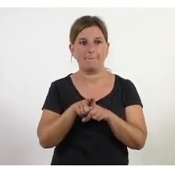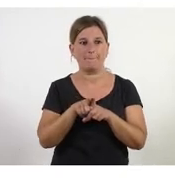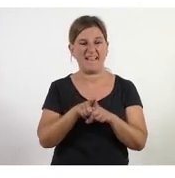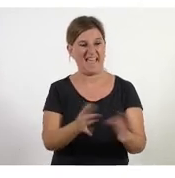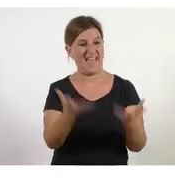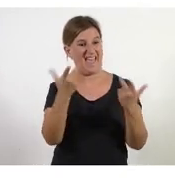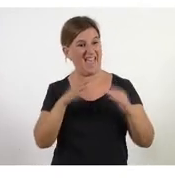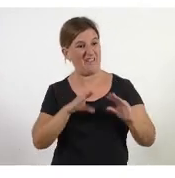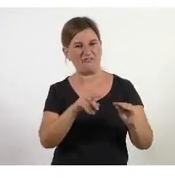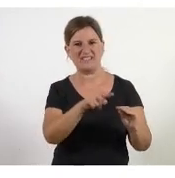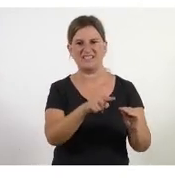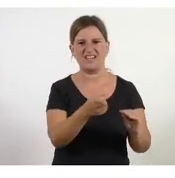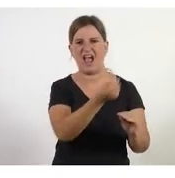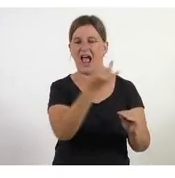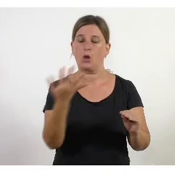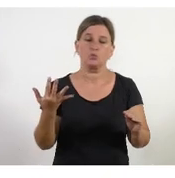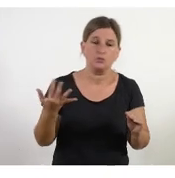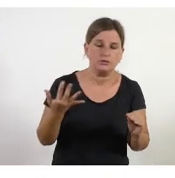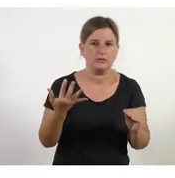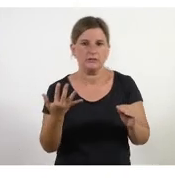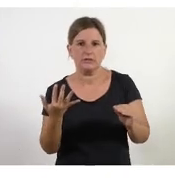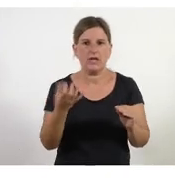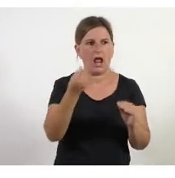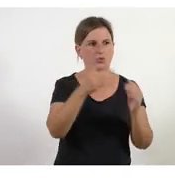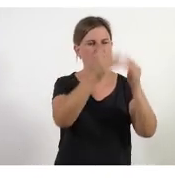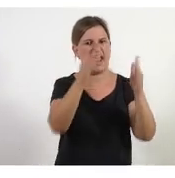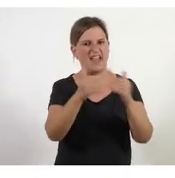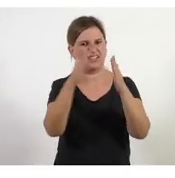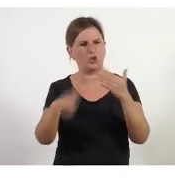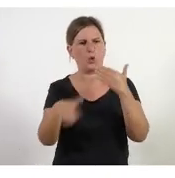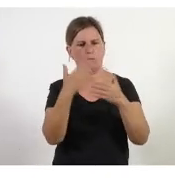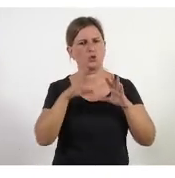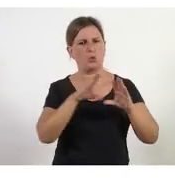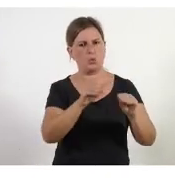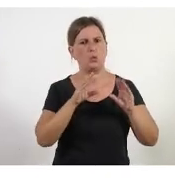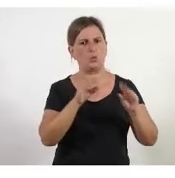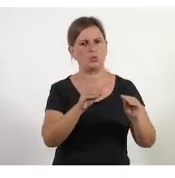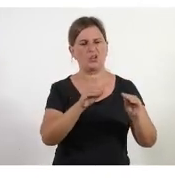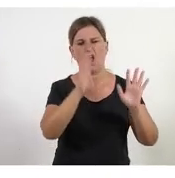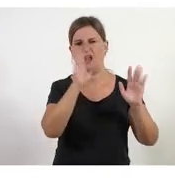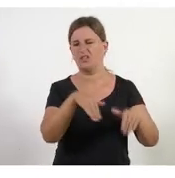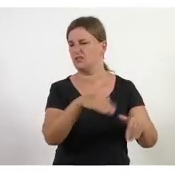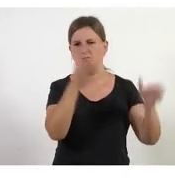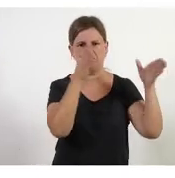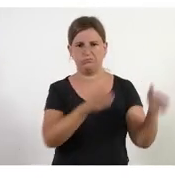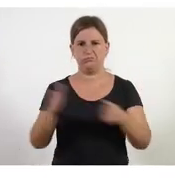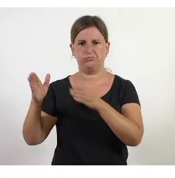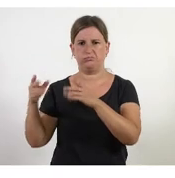d'eficiència, jo he sentit una mica de tot. Hi ha entitats que la van començar a fer servir i de seguida es van decantar per